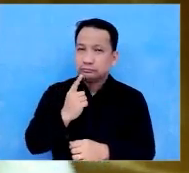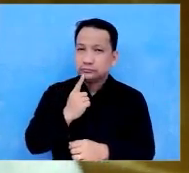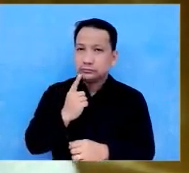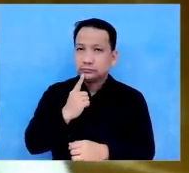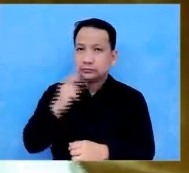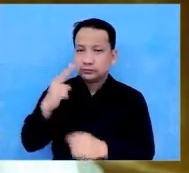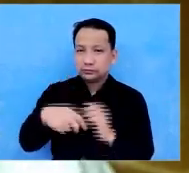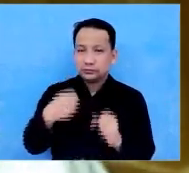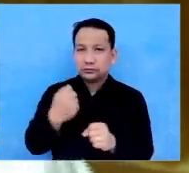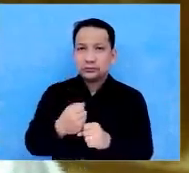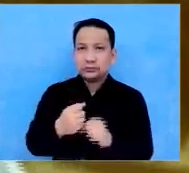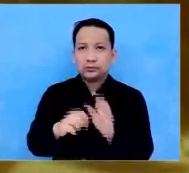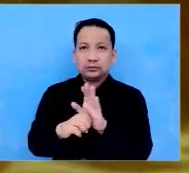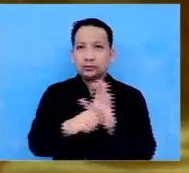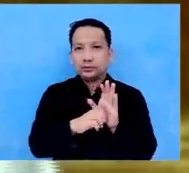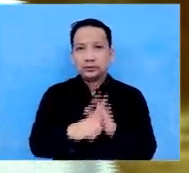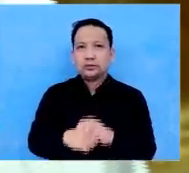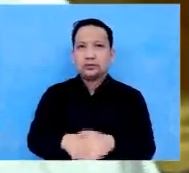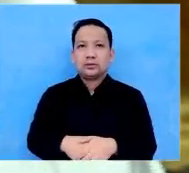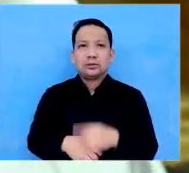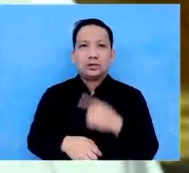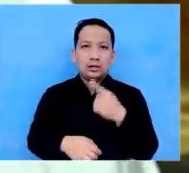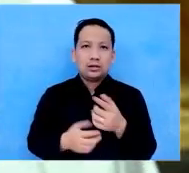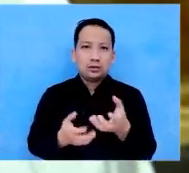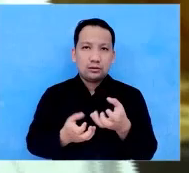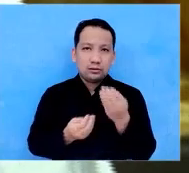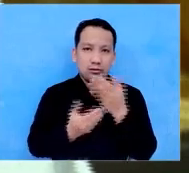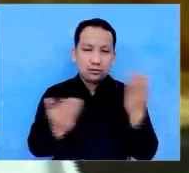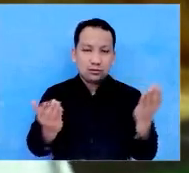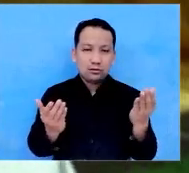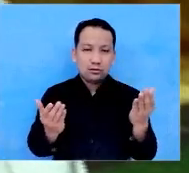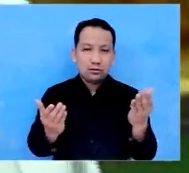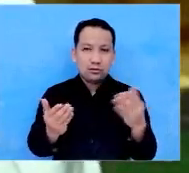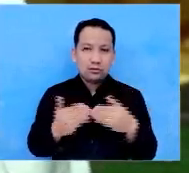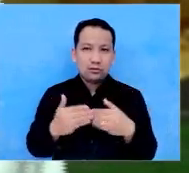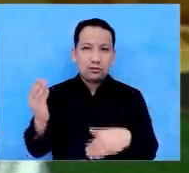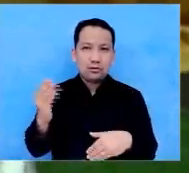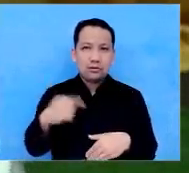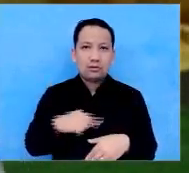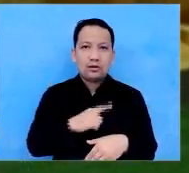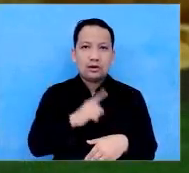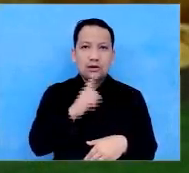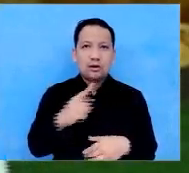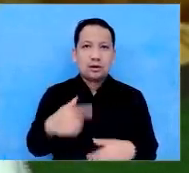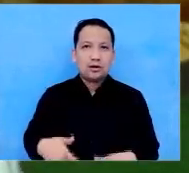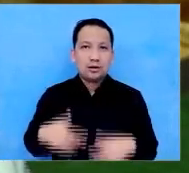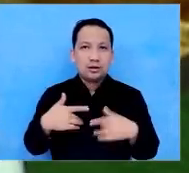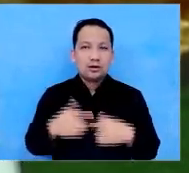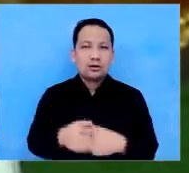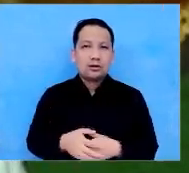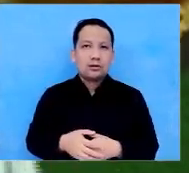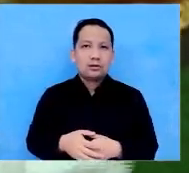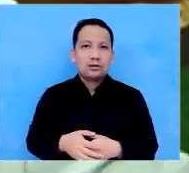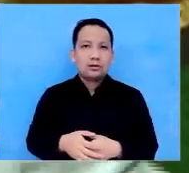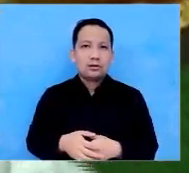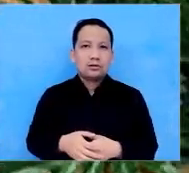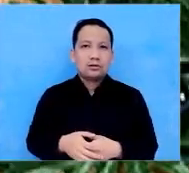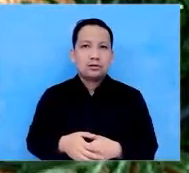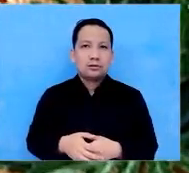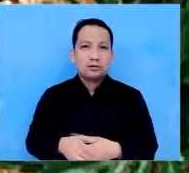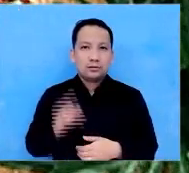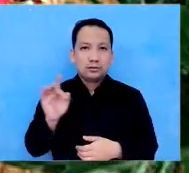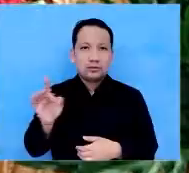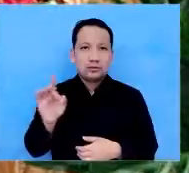2 taon sa exhibit. Ang hiling na lang niya, humaba pa ang kanyang buhay. Umabot ako ng 80, okay